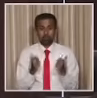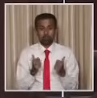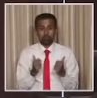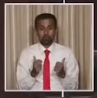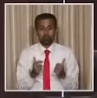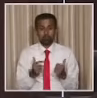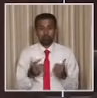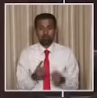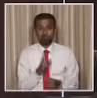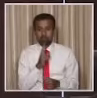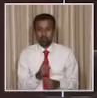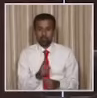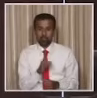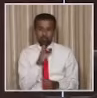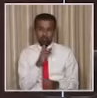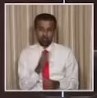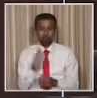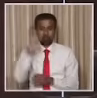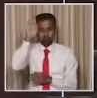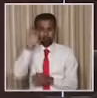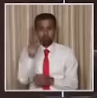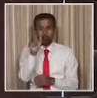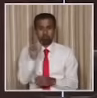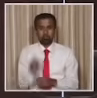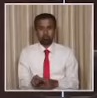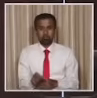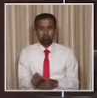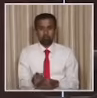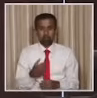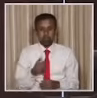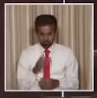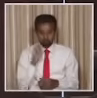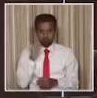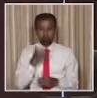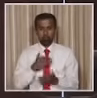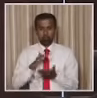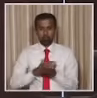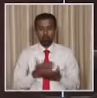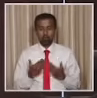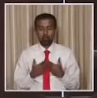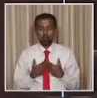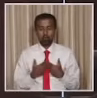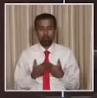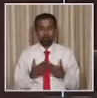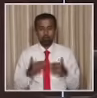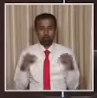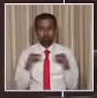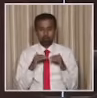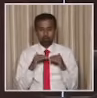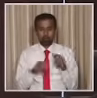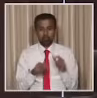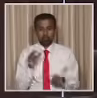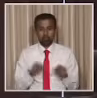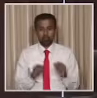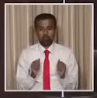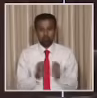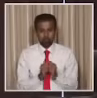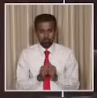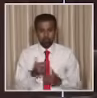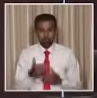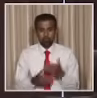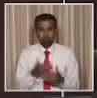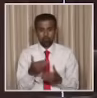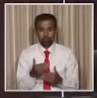සෙල්ලම් කරා කියලා කියන කොට විල්ලැජ්ජාව නැතු අත උස්සපු මිනිස්සු ඔබතුමාලා හිතනවා අපිට අත උස්සයි කියලා. අපිත් එක්ක අපේ මේ සාධාරණ ජනතාව වෙනුවෙන් පෙනීටින වැඩ කටයුතු